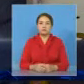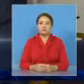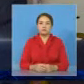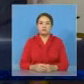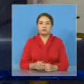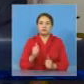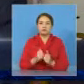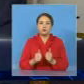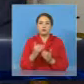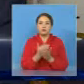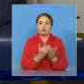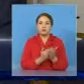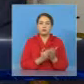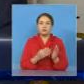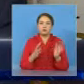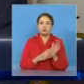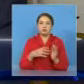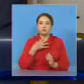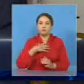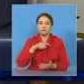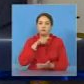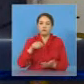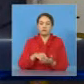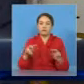съездің күн тәртібінде 9 маңызды сұрақтар